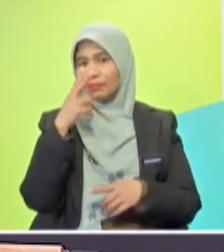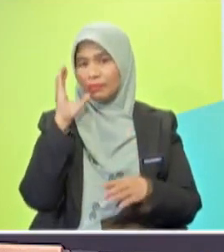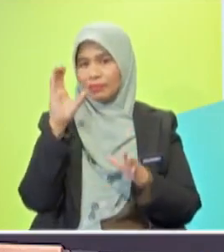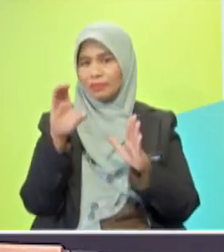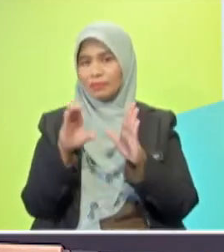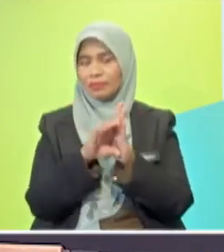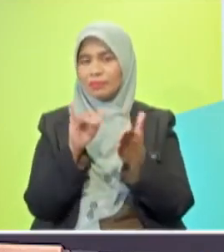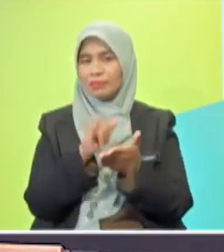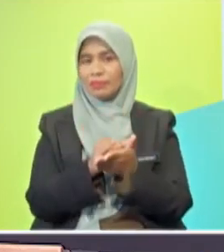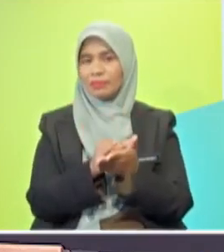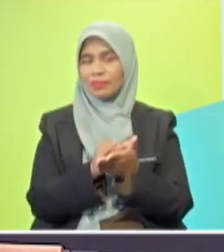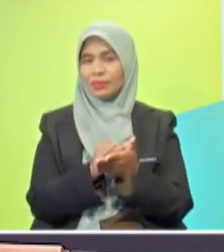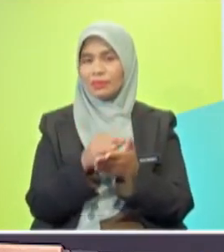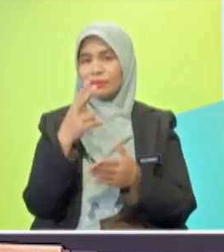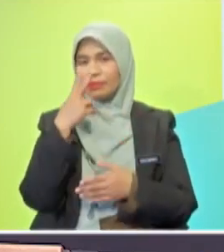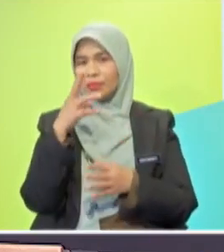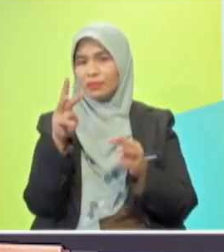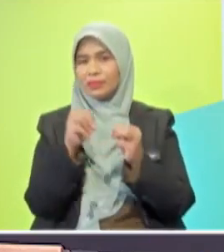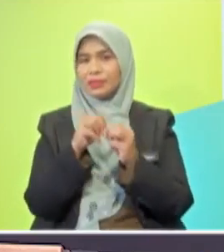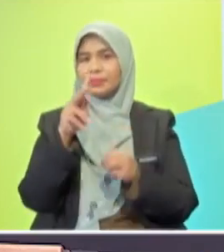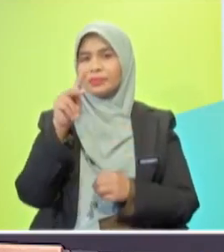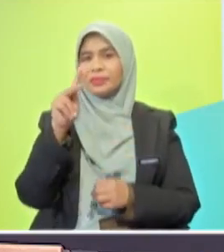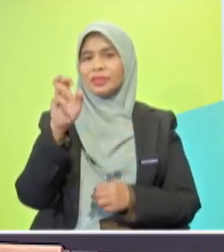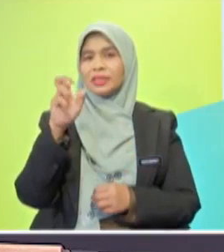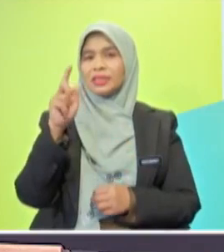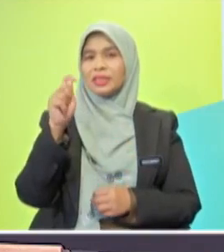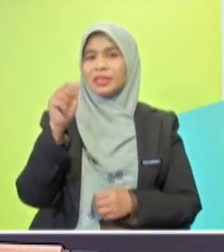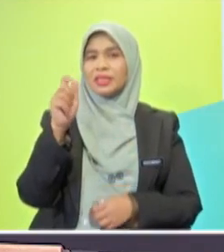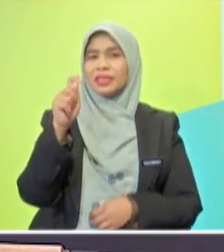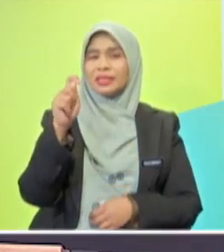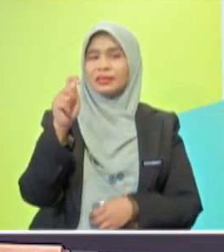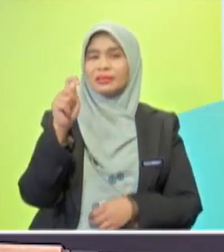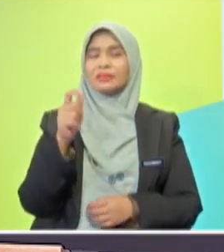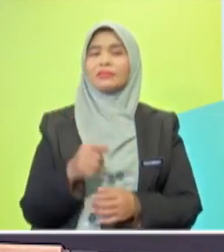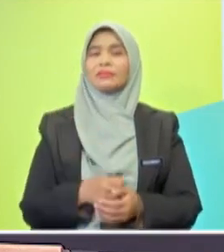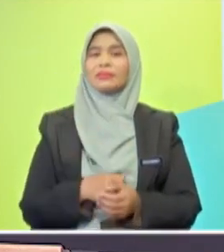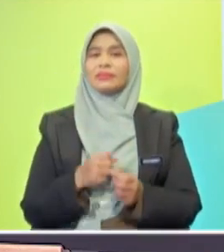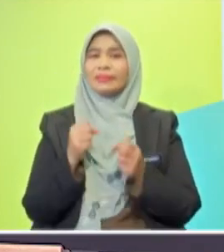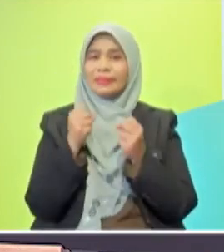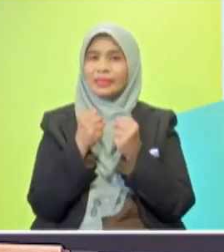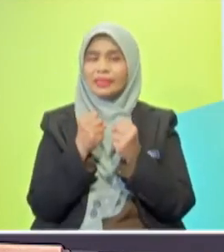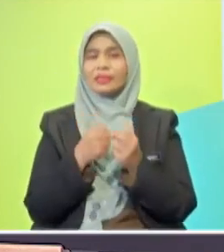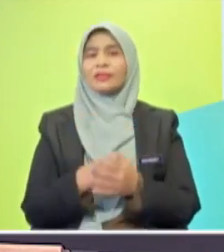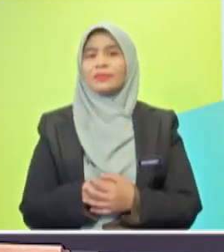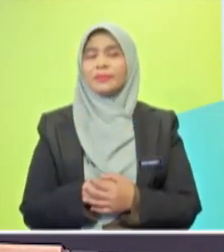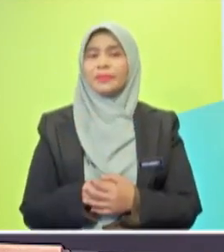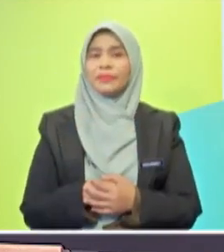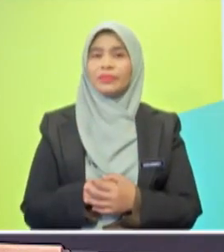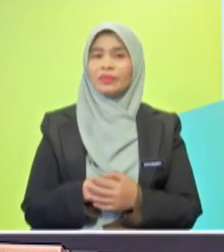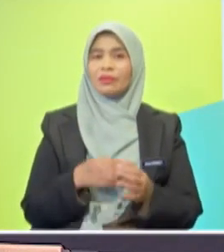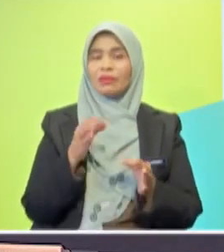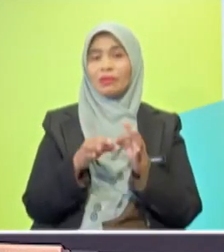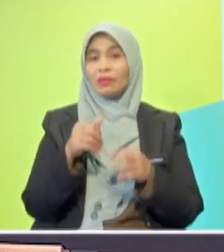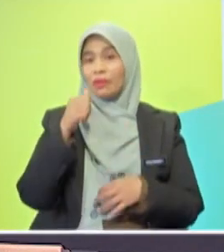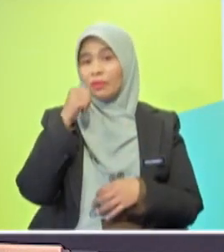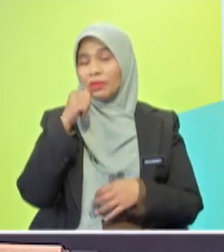Okey. Saya rasa nampak macam ketat sikitlah, Ustazah. Kan? Nampak macam ketat sikit. Kan tudung dia pun kalau perempuan kita